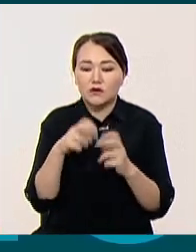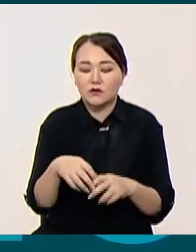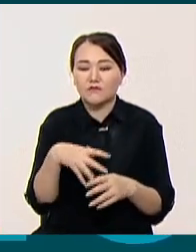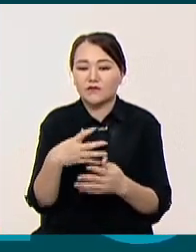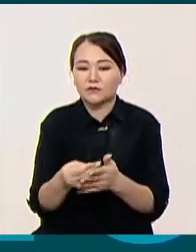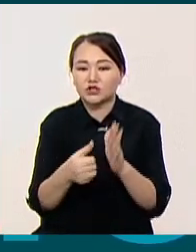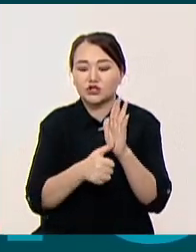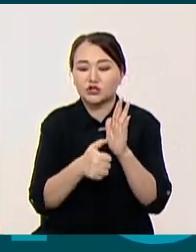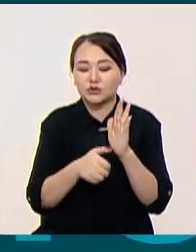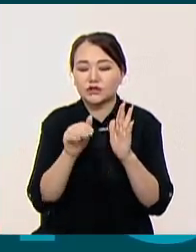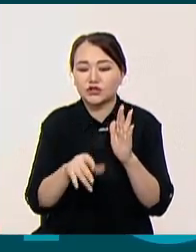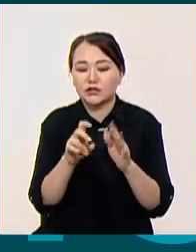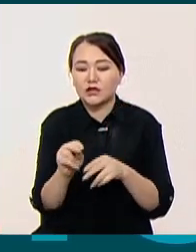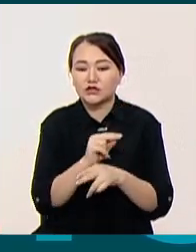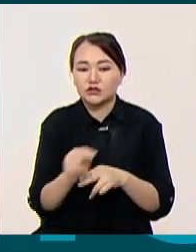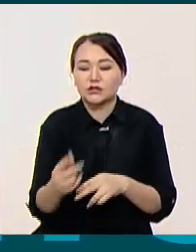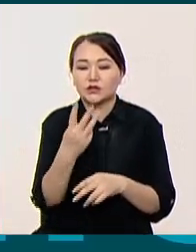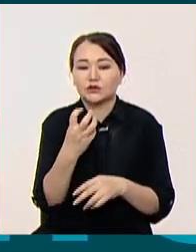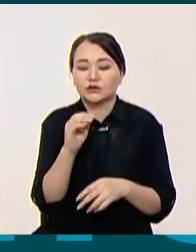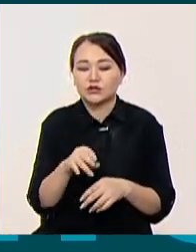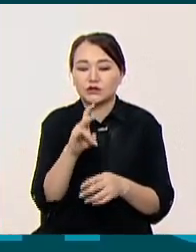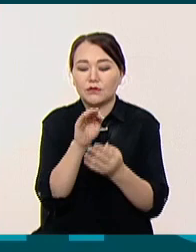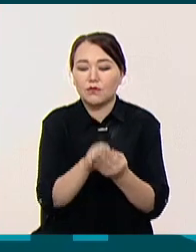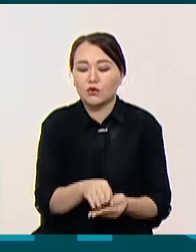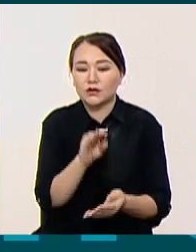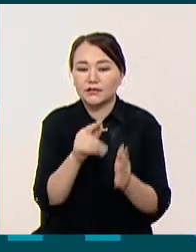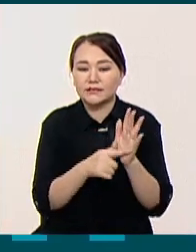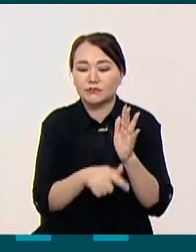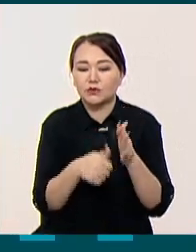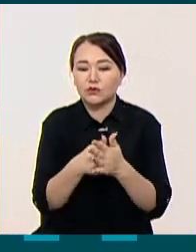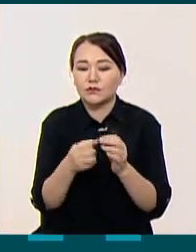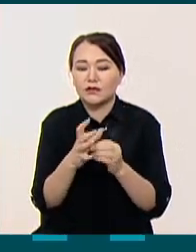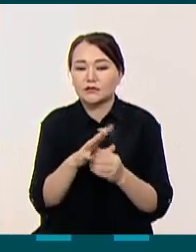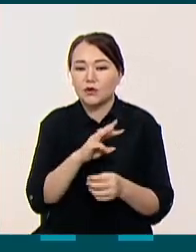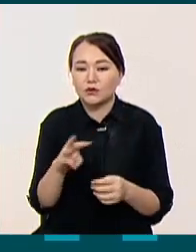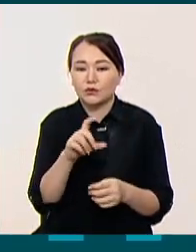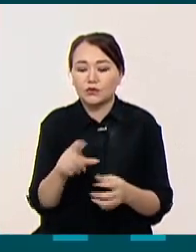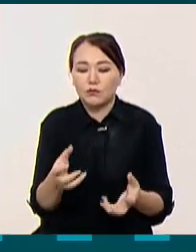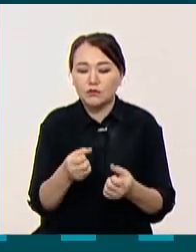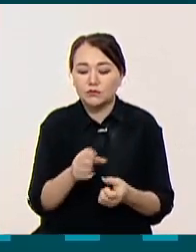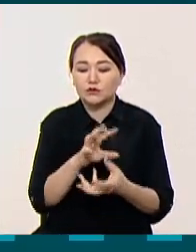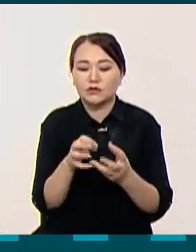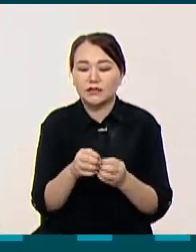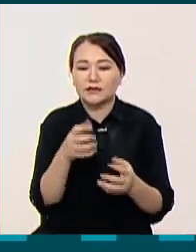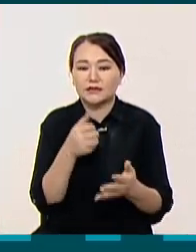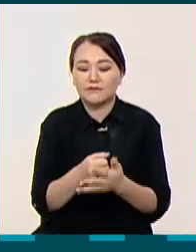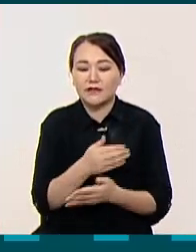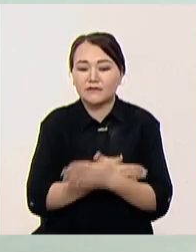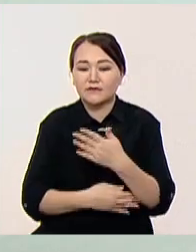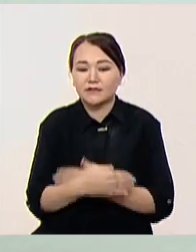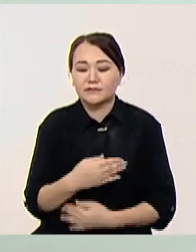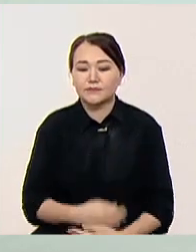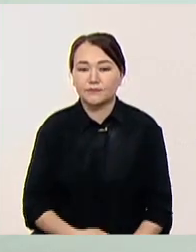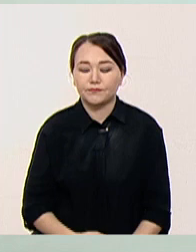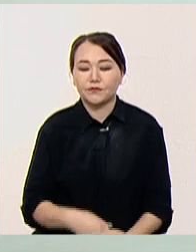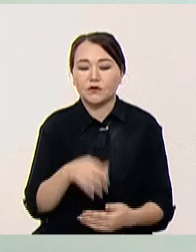около 600 тысяч на лечение, 300 тысяч на похороны и от 7 до 15 миллионов людям, получившим в результате ДТП инвалидность.